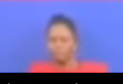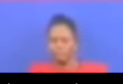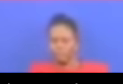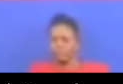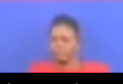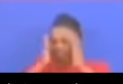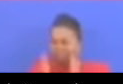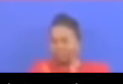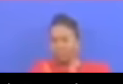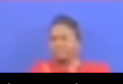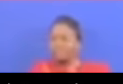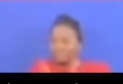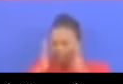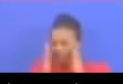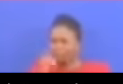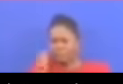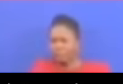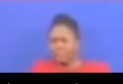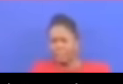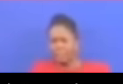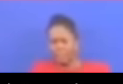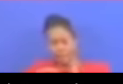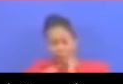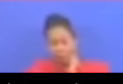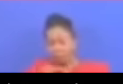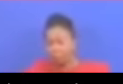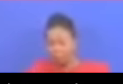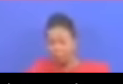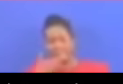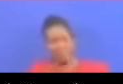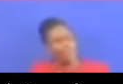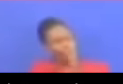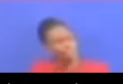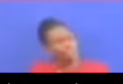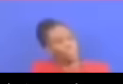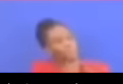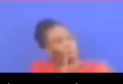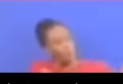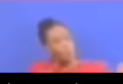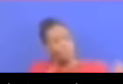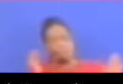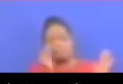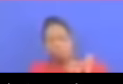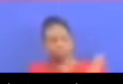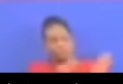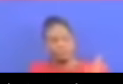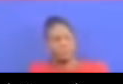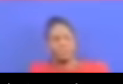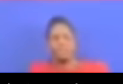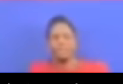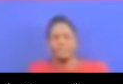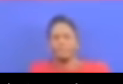spika utaratibu utakuruhusu ni vizuri tukawajua ili kama ikiwezekana tuweze kushughulika nao. Lakini mheshimiwa spika najaribu